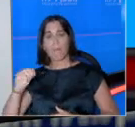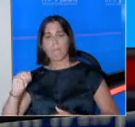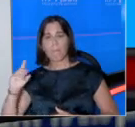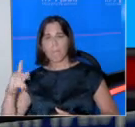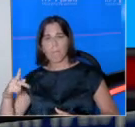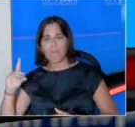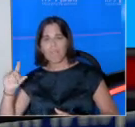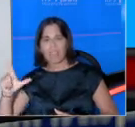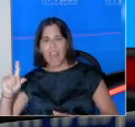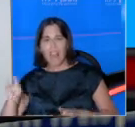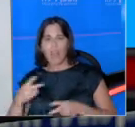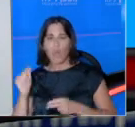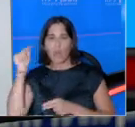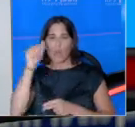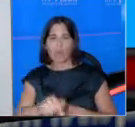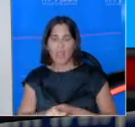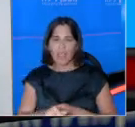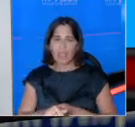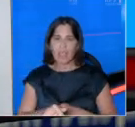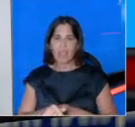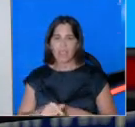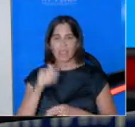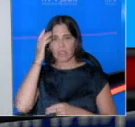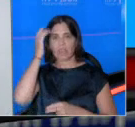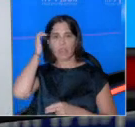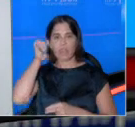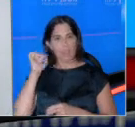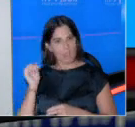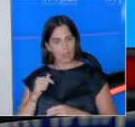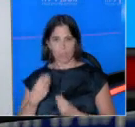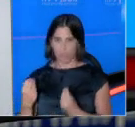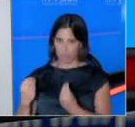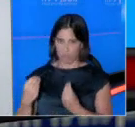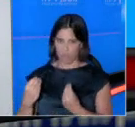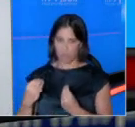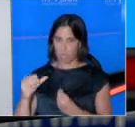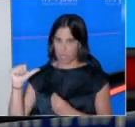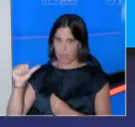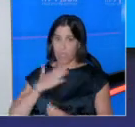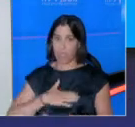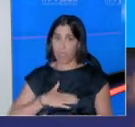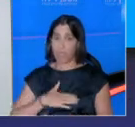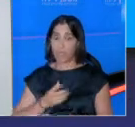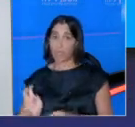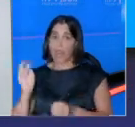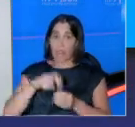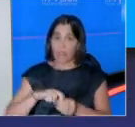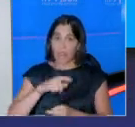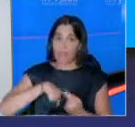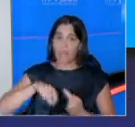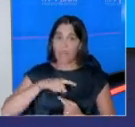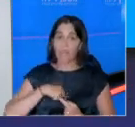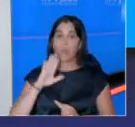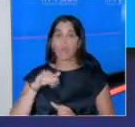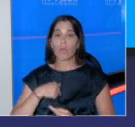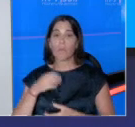בחיים לא יכלה להגיע לפוזיציה של ראש ממשלה, אבל אנחנו במצב רגע, שנייה, איציק. אני רוצה רגע לצרף אלינו, ברשותכם,